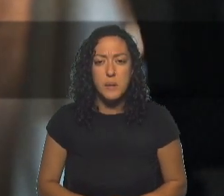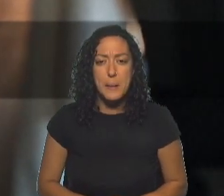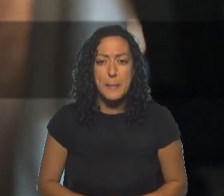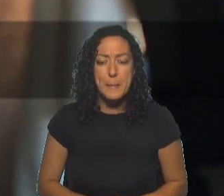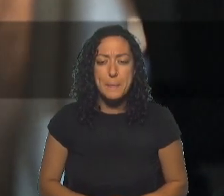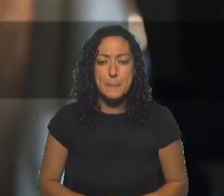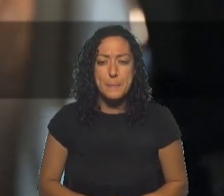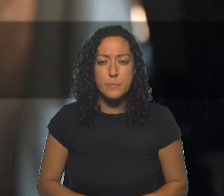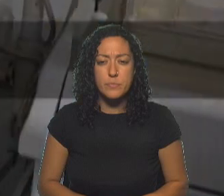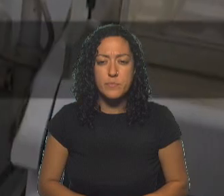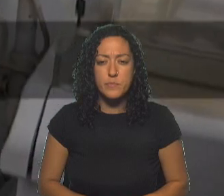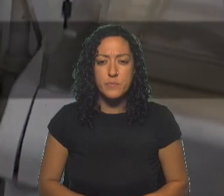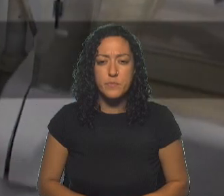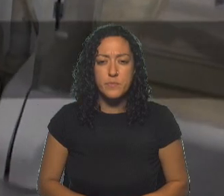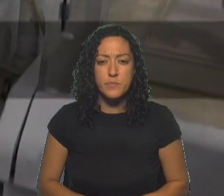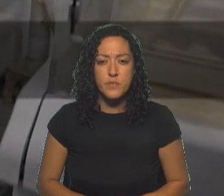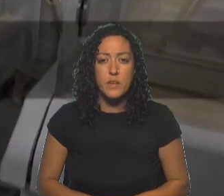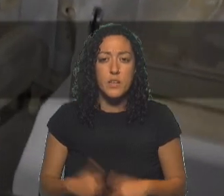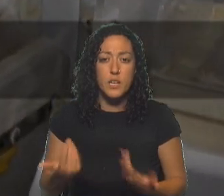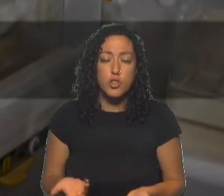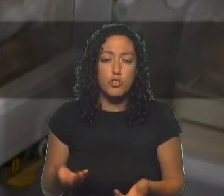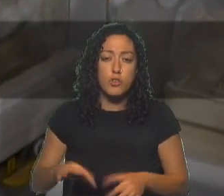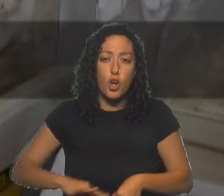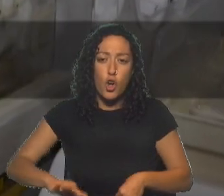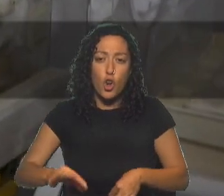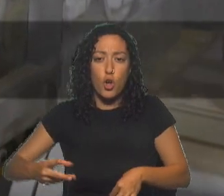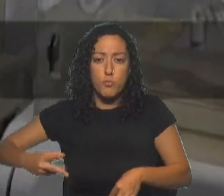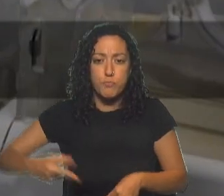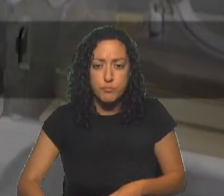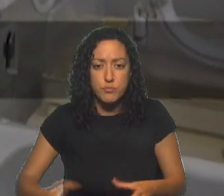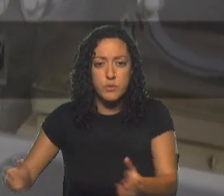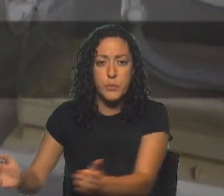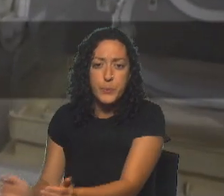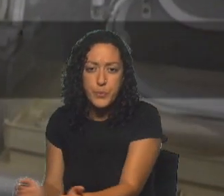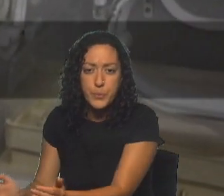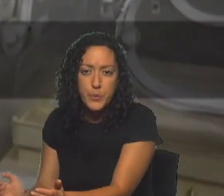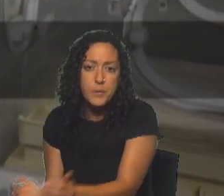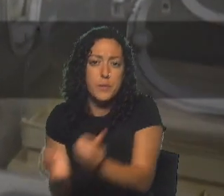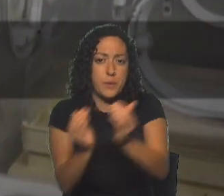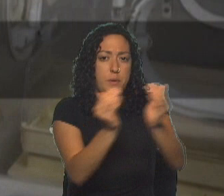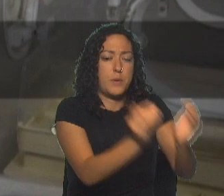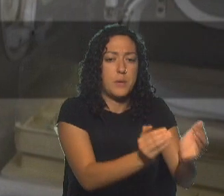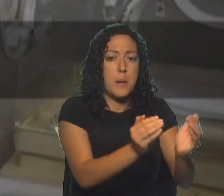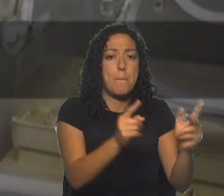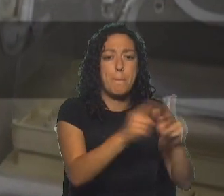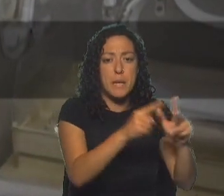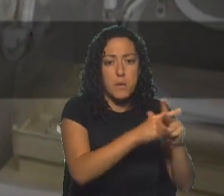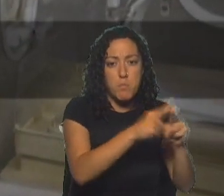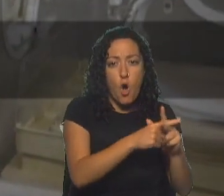انه لا طفل شلنا الطفل عاد لسه هذا تبع الخيط وهذا كله موجود